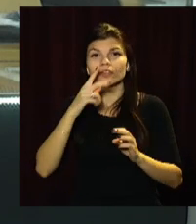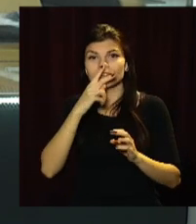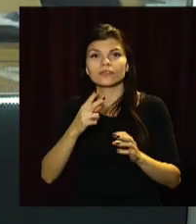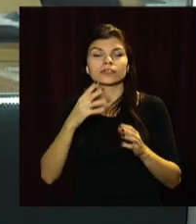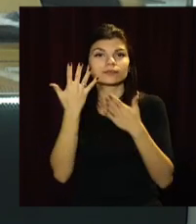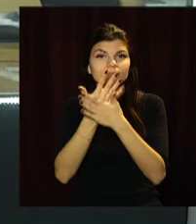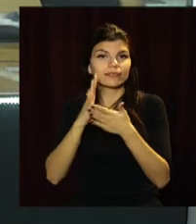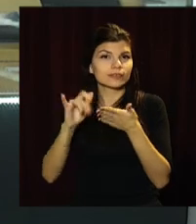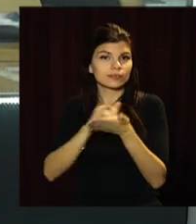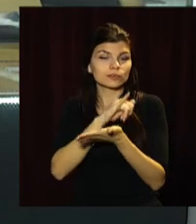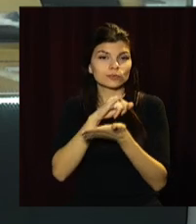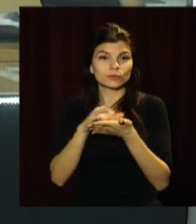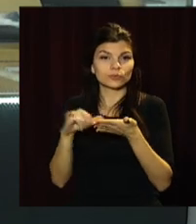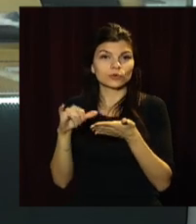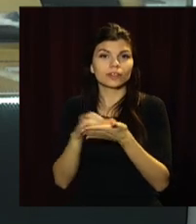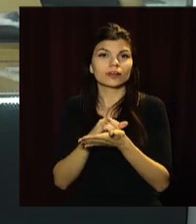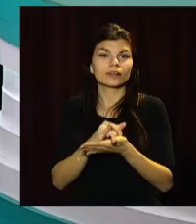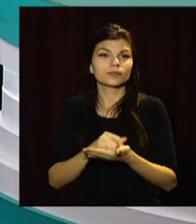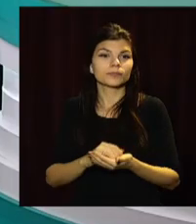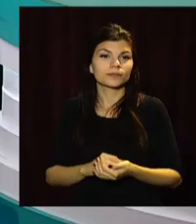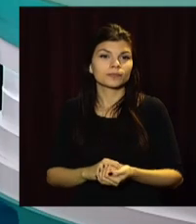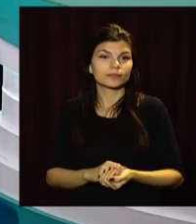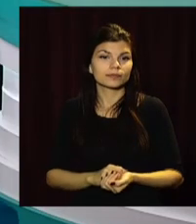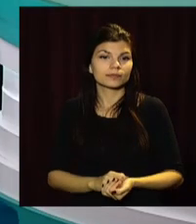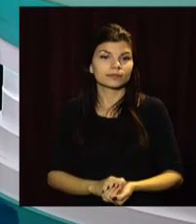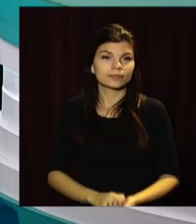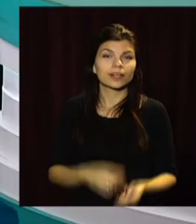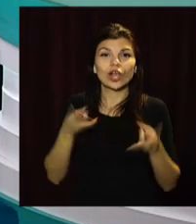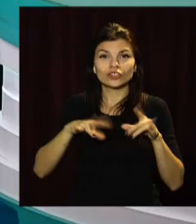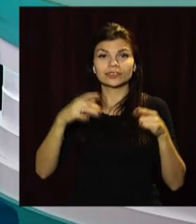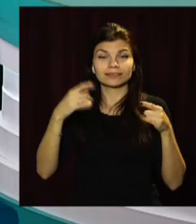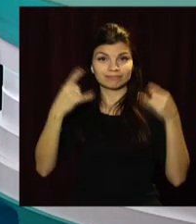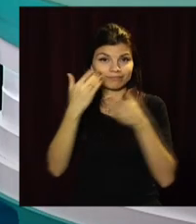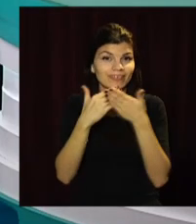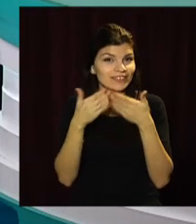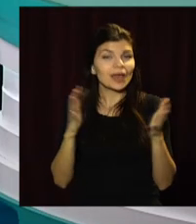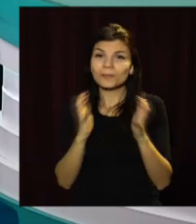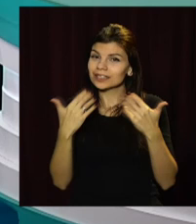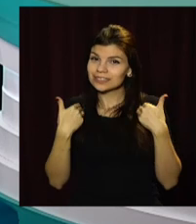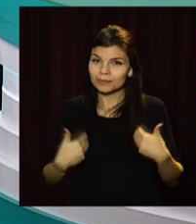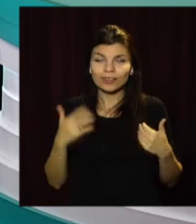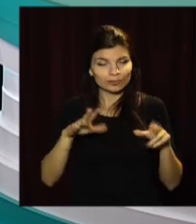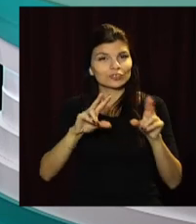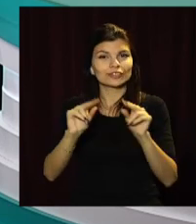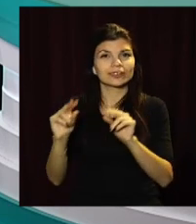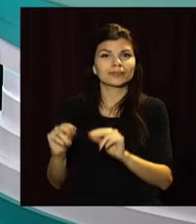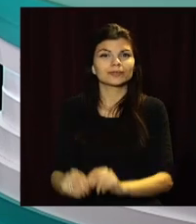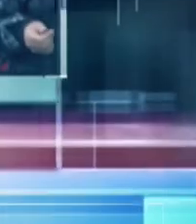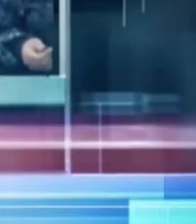сюжети в соціальних мережах та на нашому ютуб-каналі. Залишайтеся з відкритим, бережіть себе і нехай щастить!